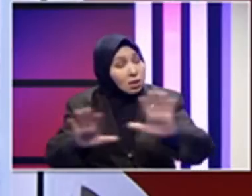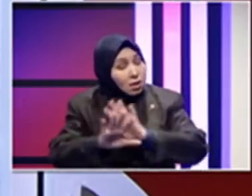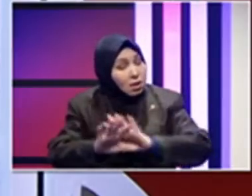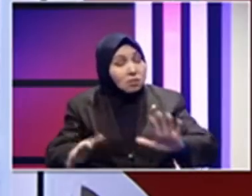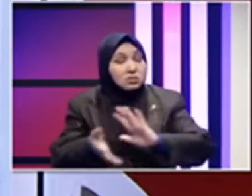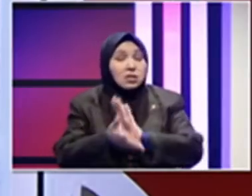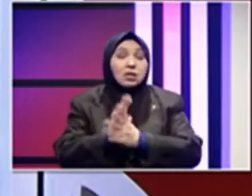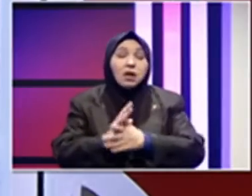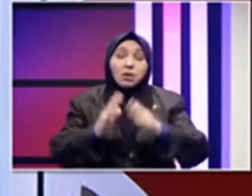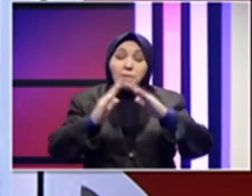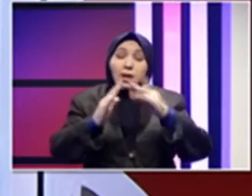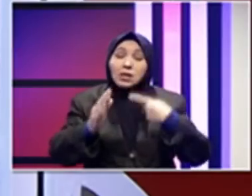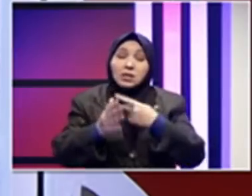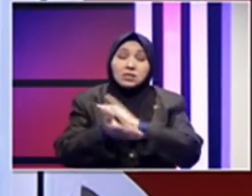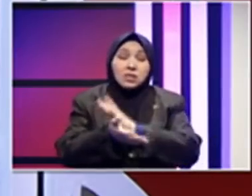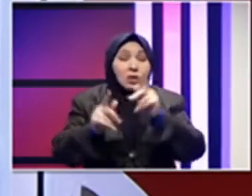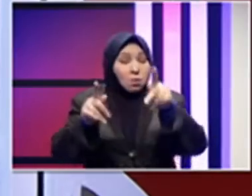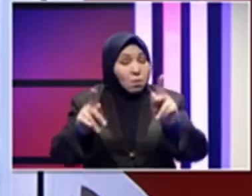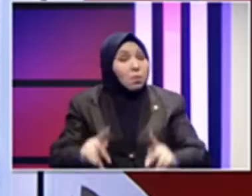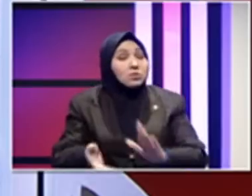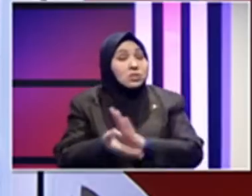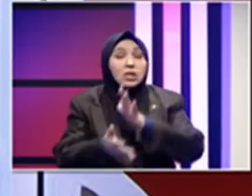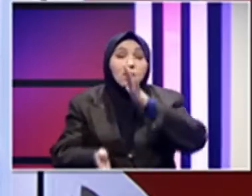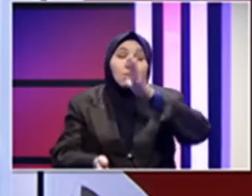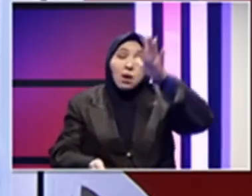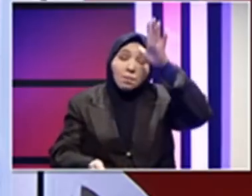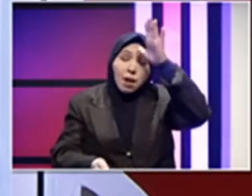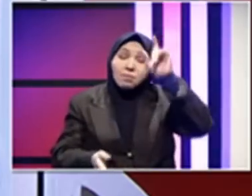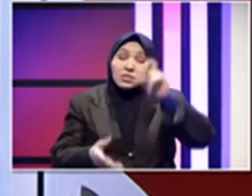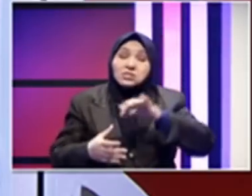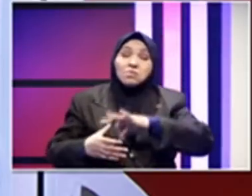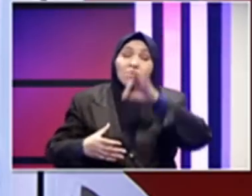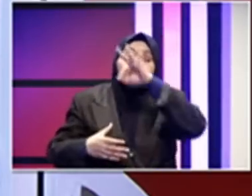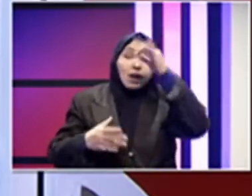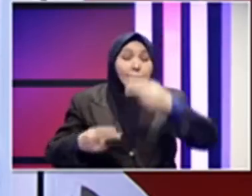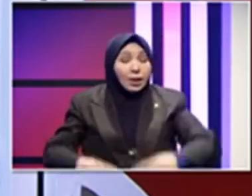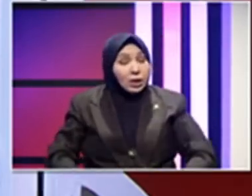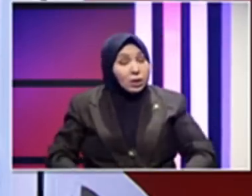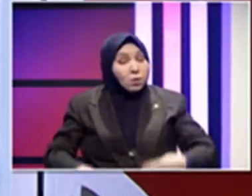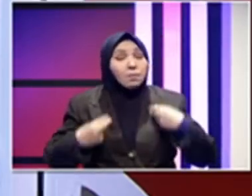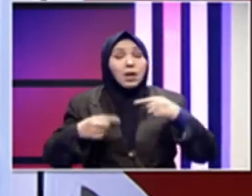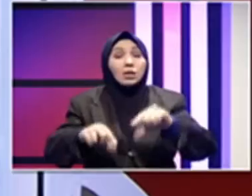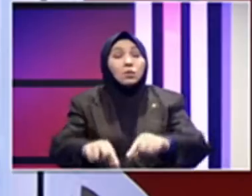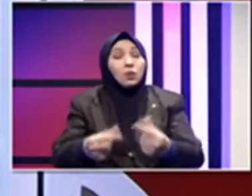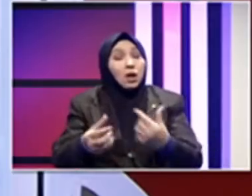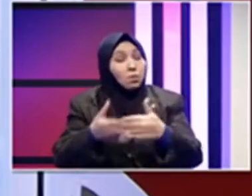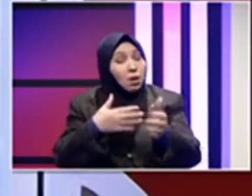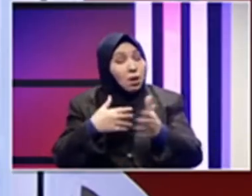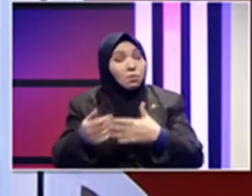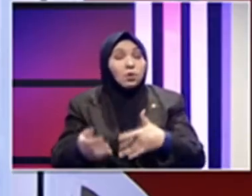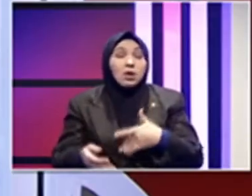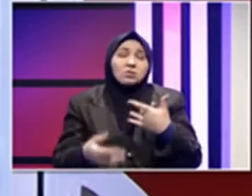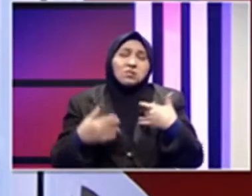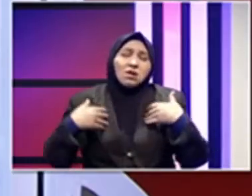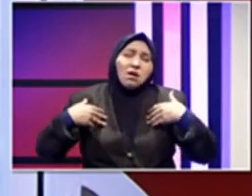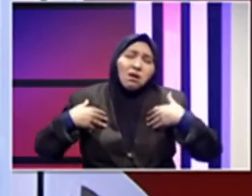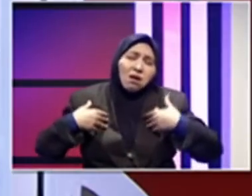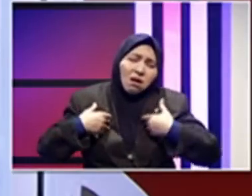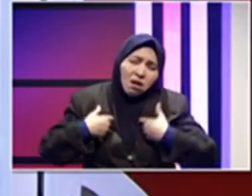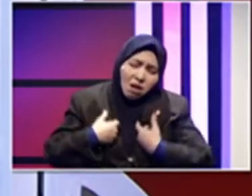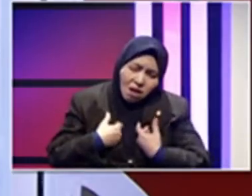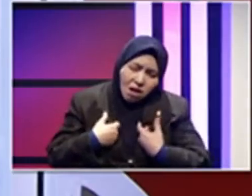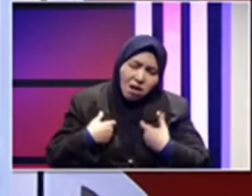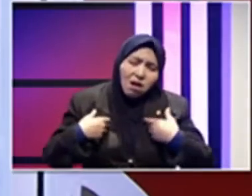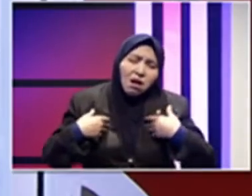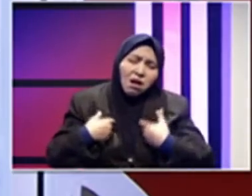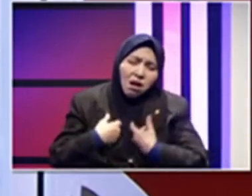kita sebagai kubur. Jadi ibu-ibu, ayah-ayah Masya. Kena bersemangat, ya, menghidupkan Quran walaupun rasa macam letih macam mana pun kena ada